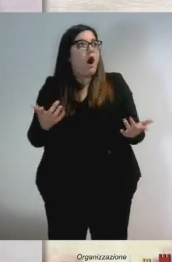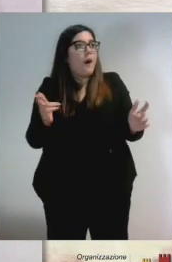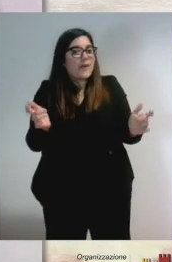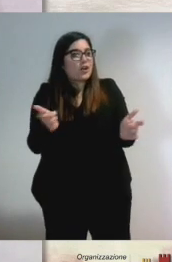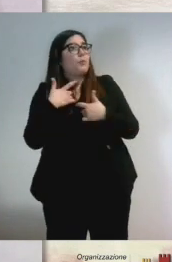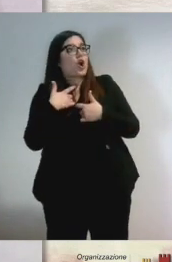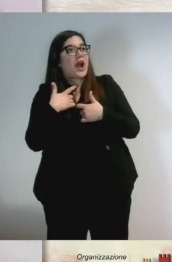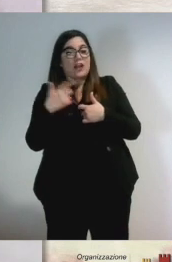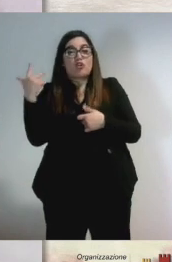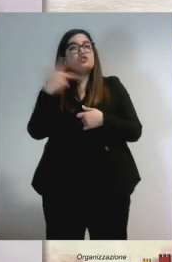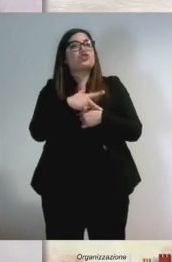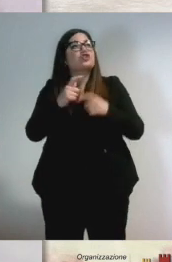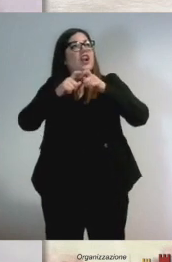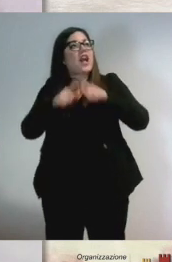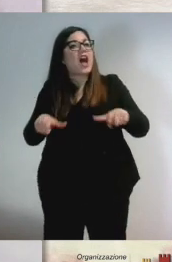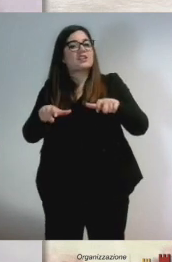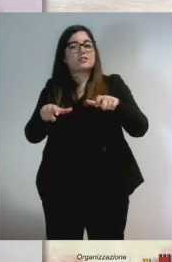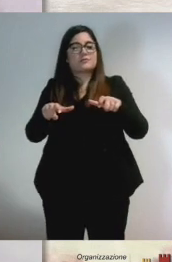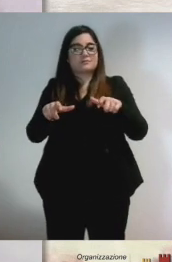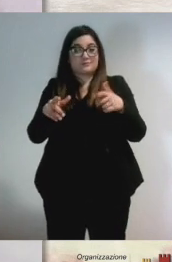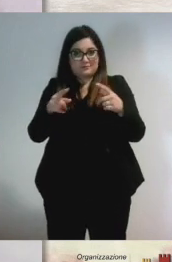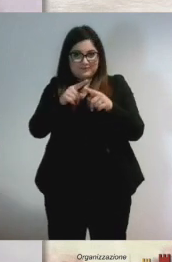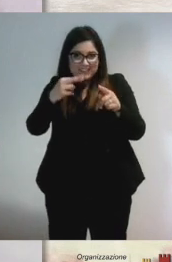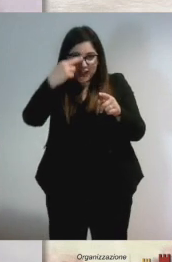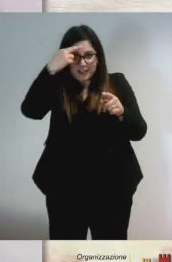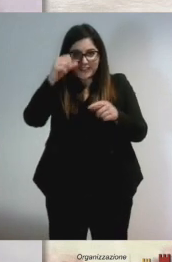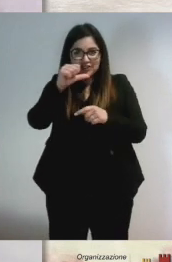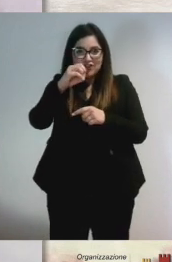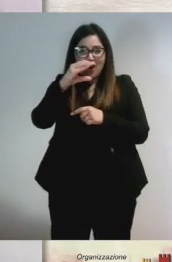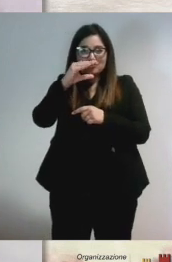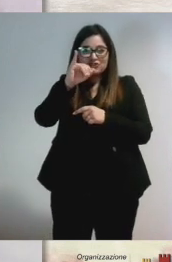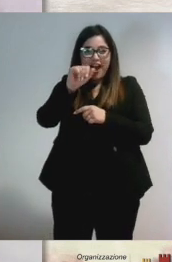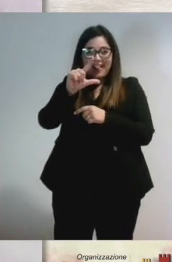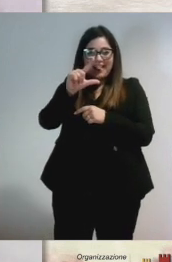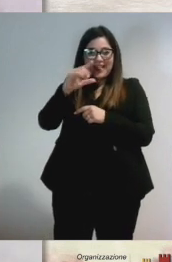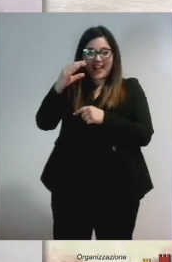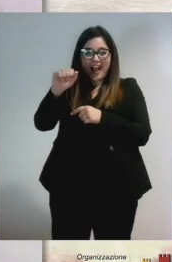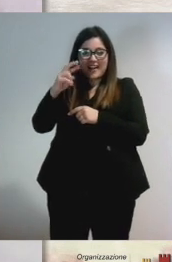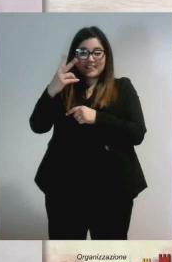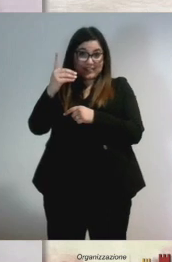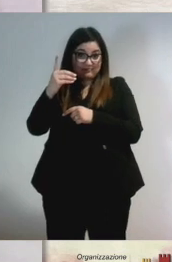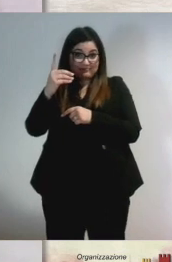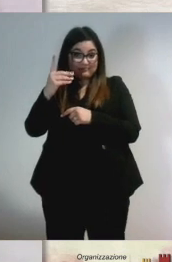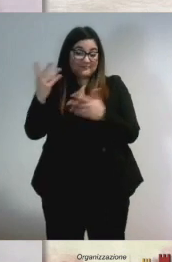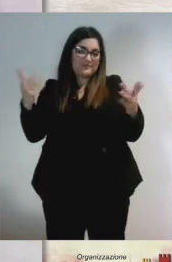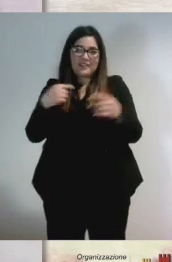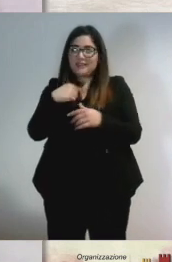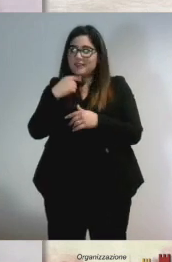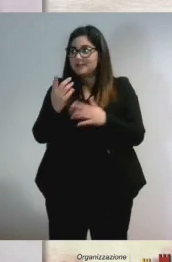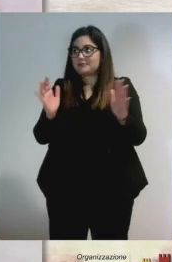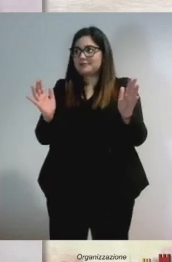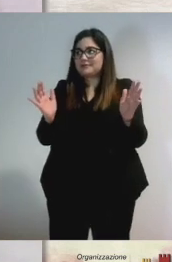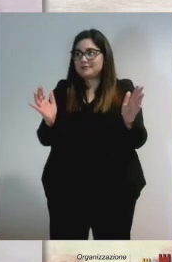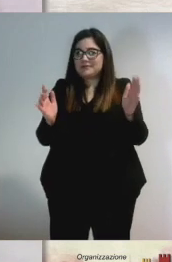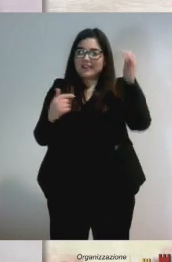Card ve la ricordate la Social Card e io ho detto guarda ma ho cominciato